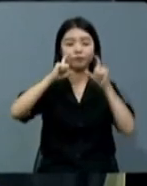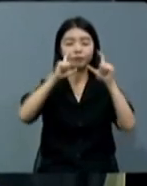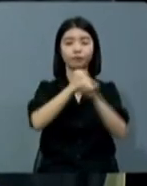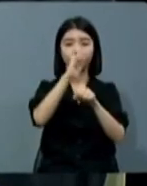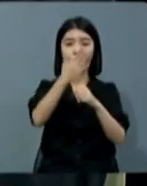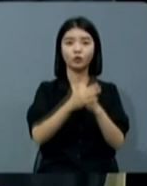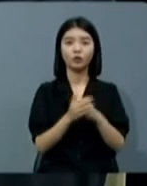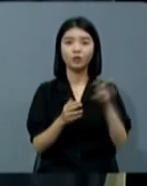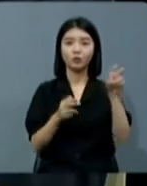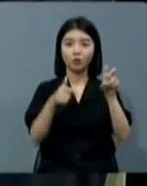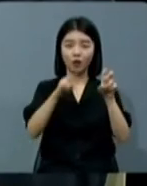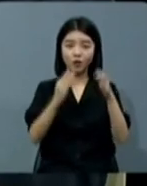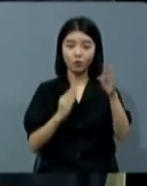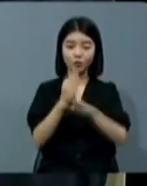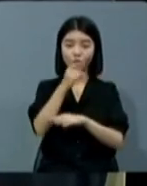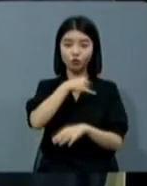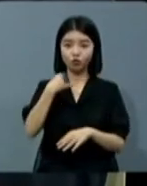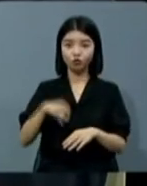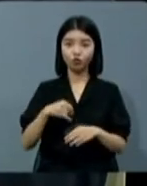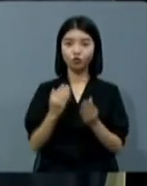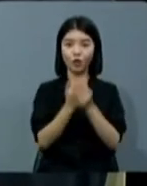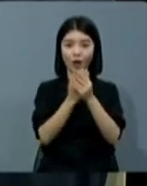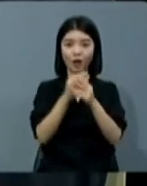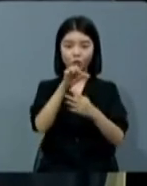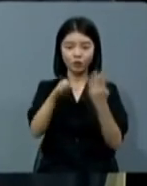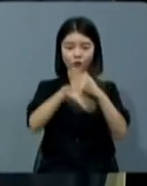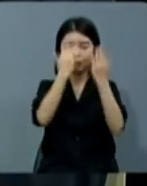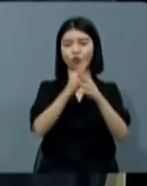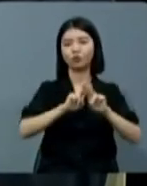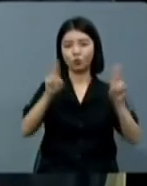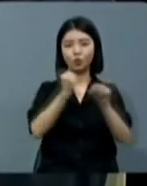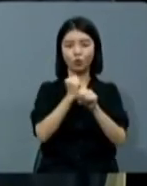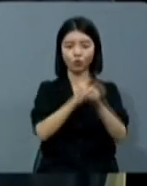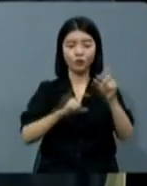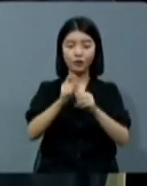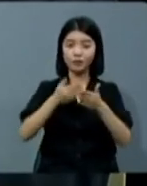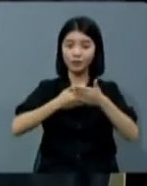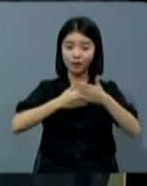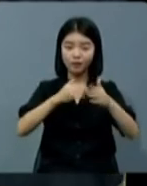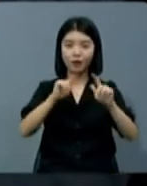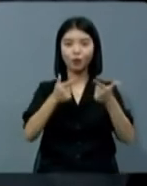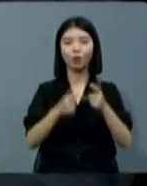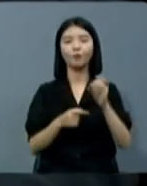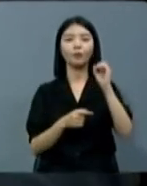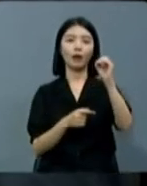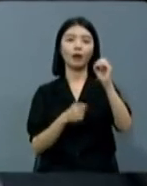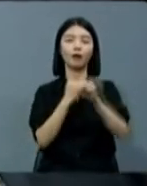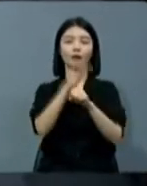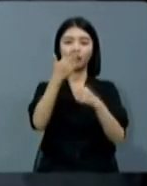한 20여 개가 넘는 중국 자본 개발 프로젝트를 전부 취소를 시키거나 더 이상 진행을 안 시켜서 제로를 시키는 바람에